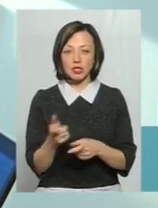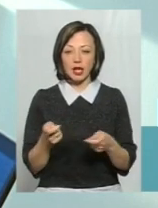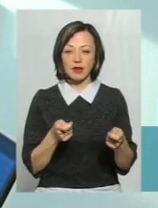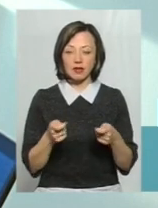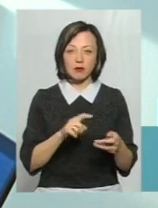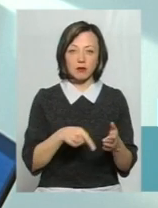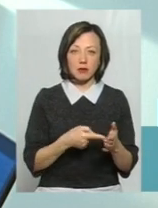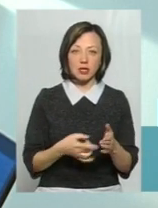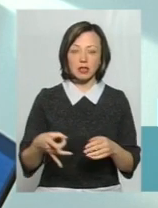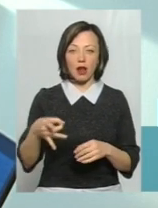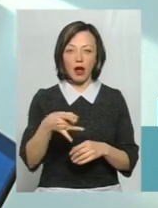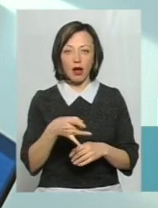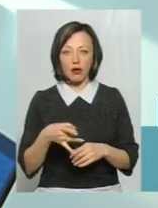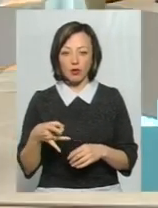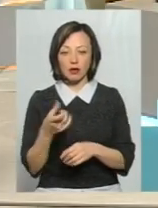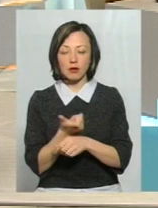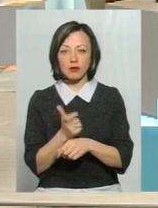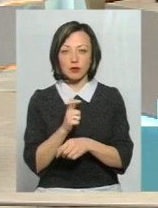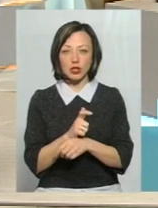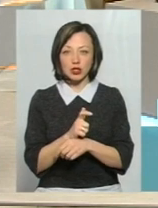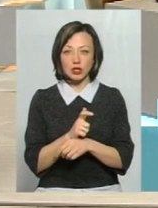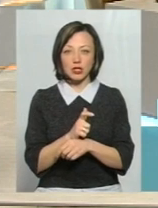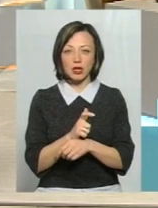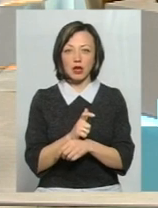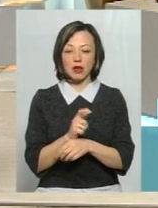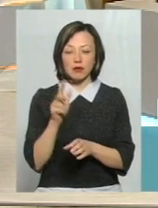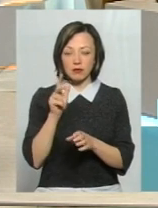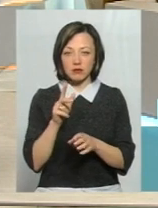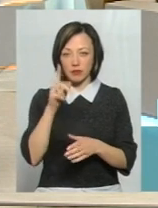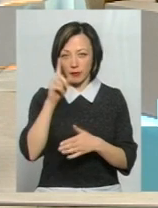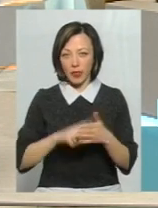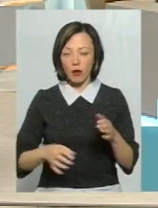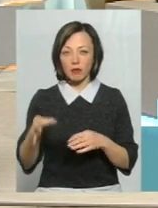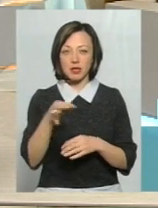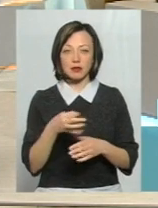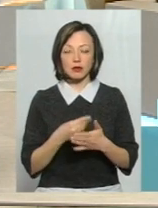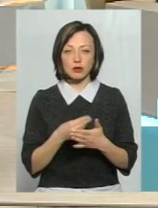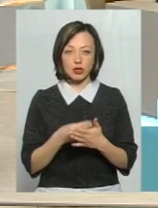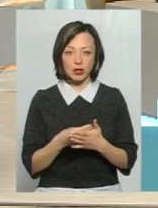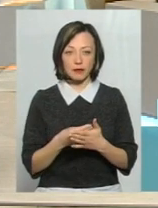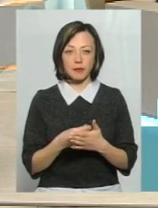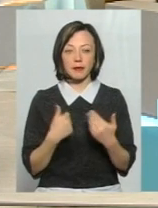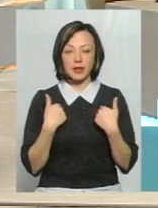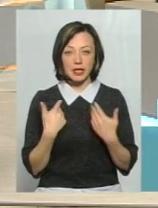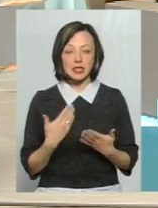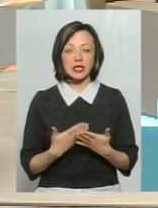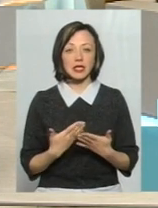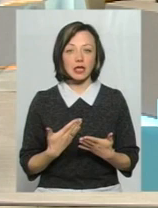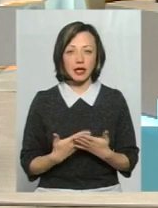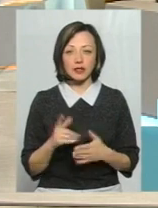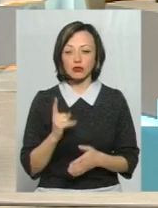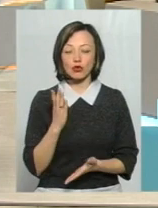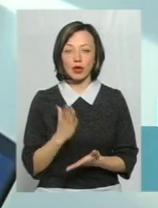міст, районів більше покладається на обласний бюджет, на державний бюджет і на власний бюджет. Мені здається, що